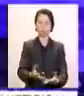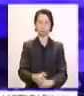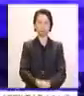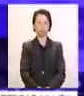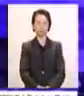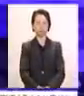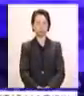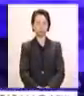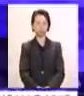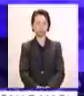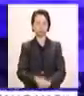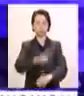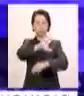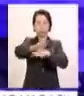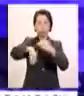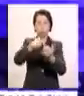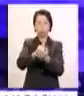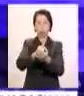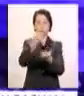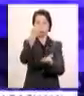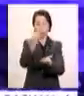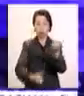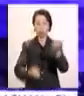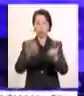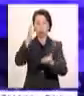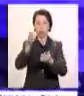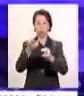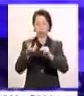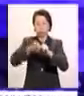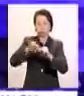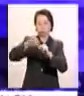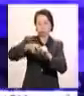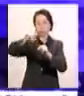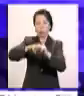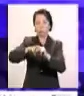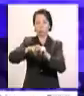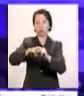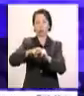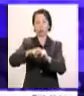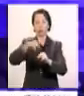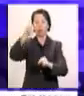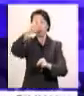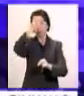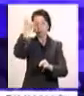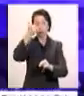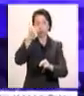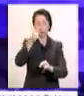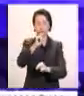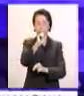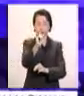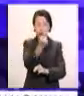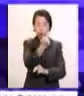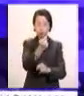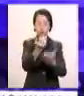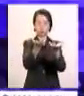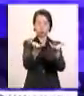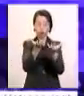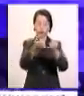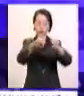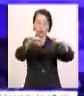amat berat. Segala kos akan meningkat kerana tiap satu yang nak